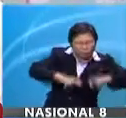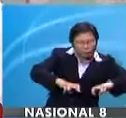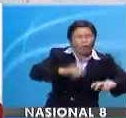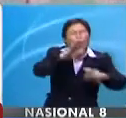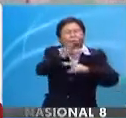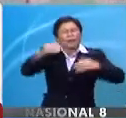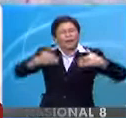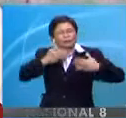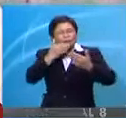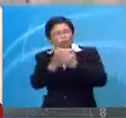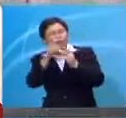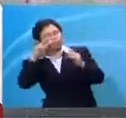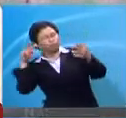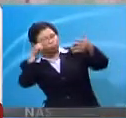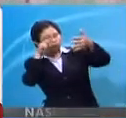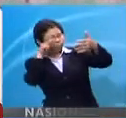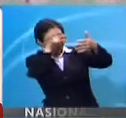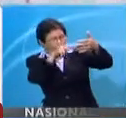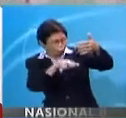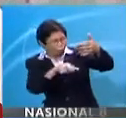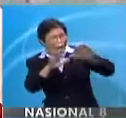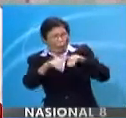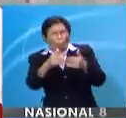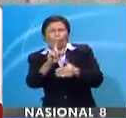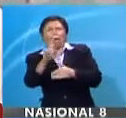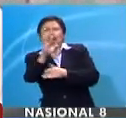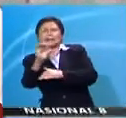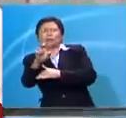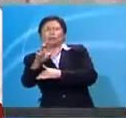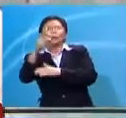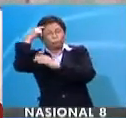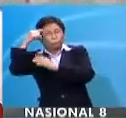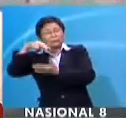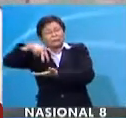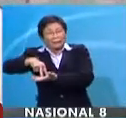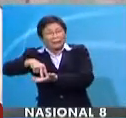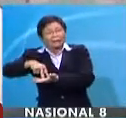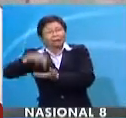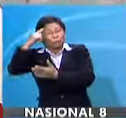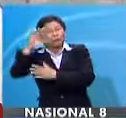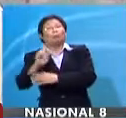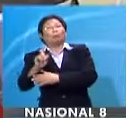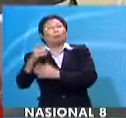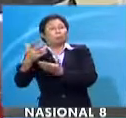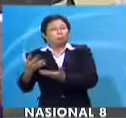good view, where are we, where do we stand? And bring this to ministers in the ASEAN.